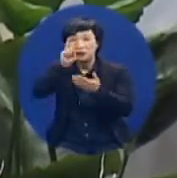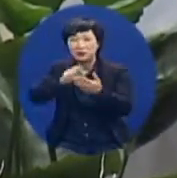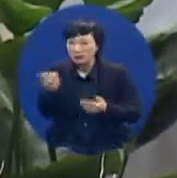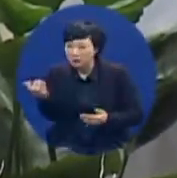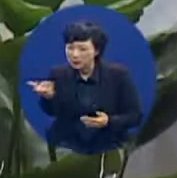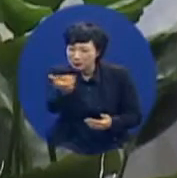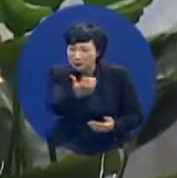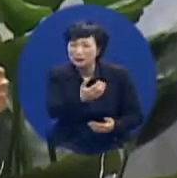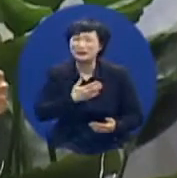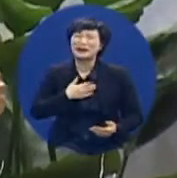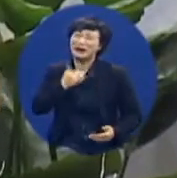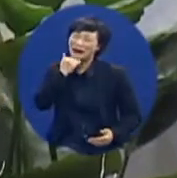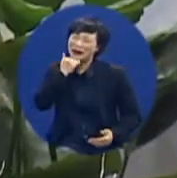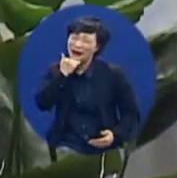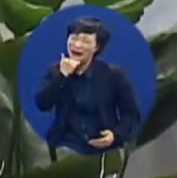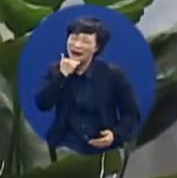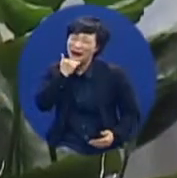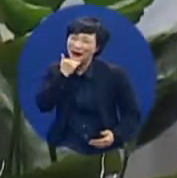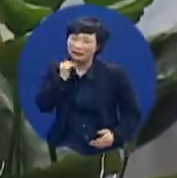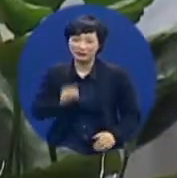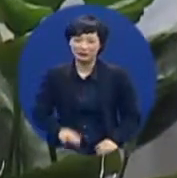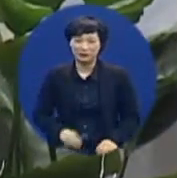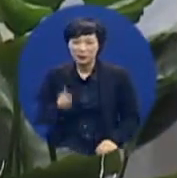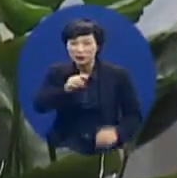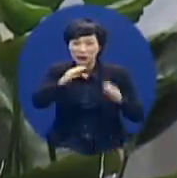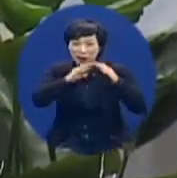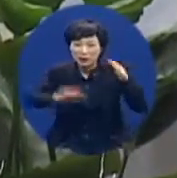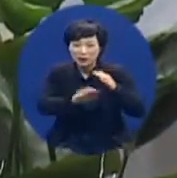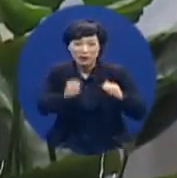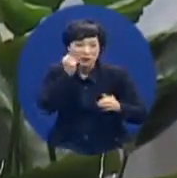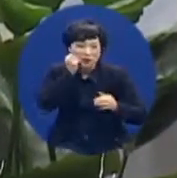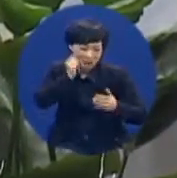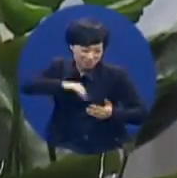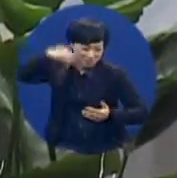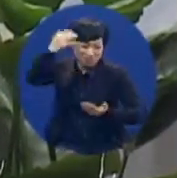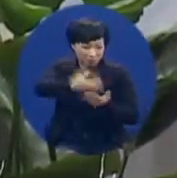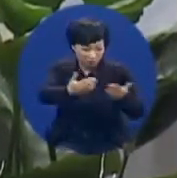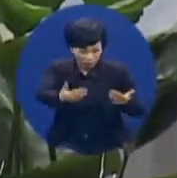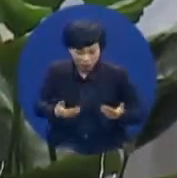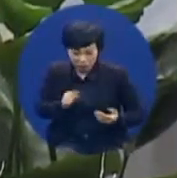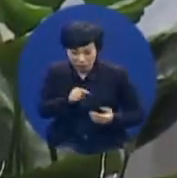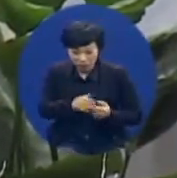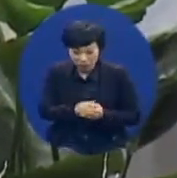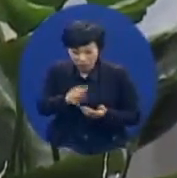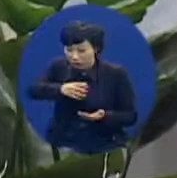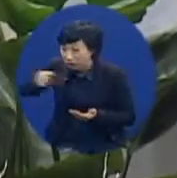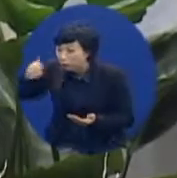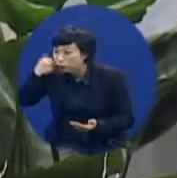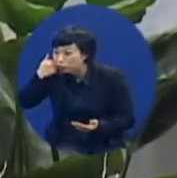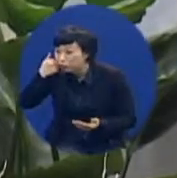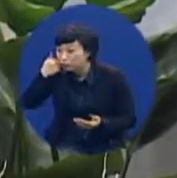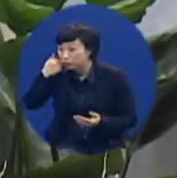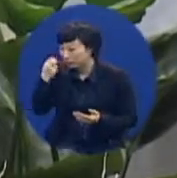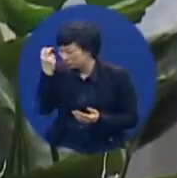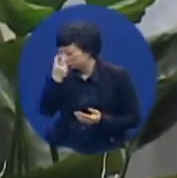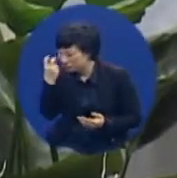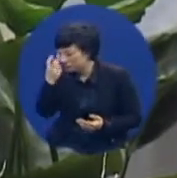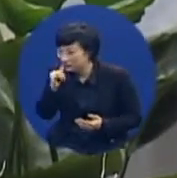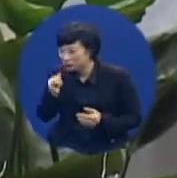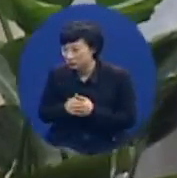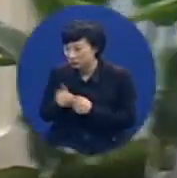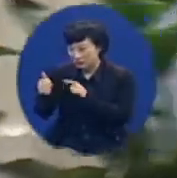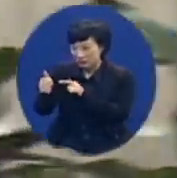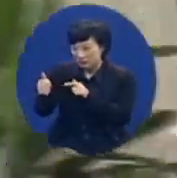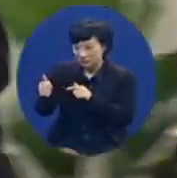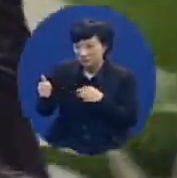몰라 어떤 집은 과자를 한 몽신 내 줘 그거 누구 손으로 가나 잘 봐 그 그